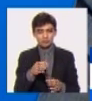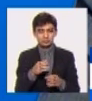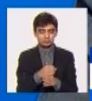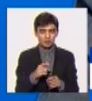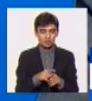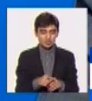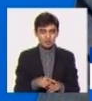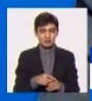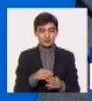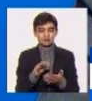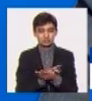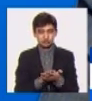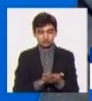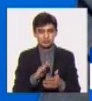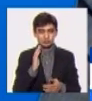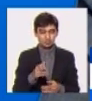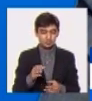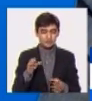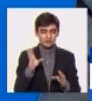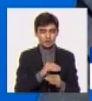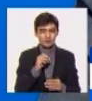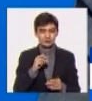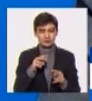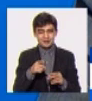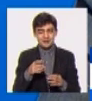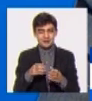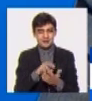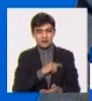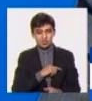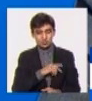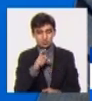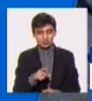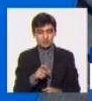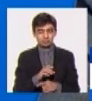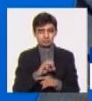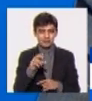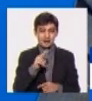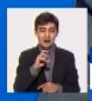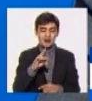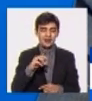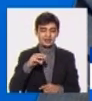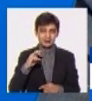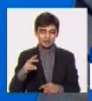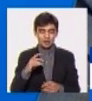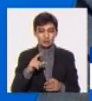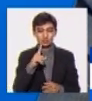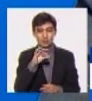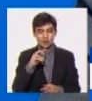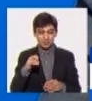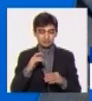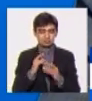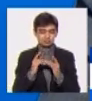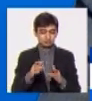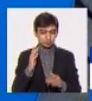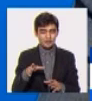там, санитарные меры. То есть этот коллектив будет выведен в карантинную зону, его полностью